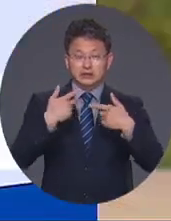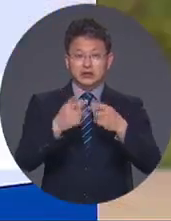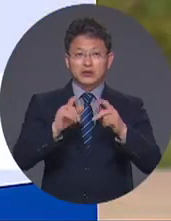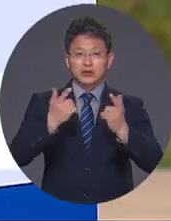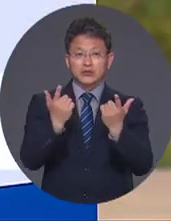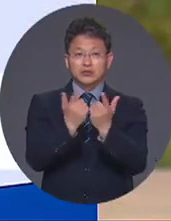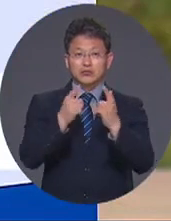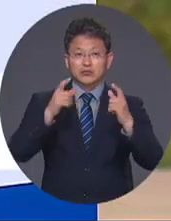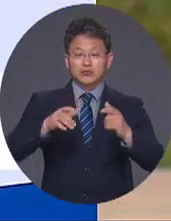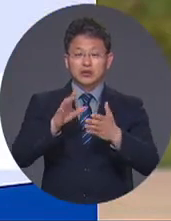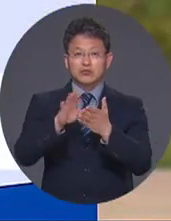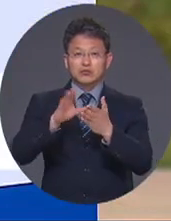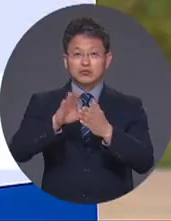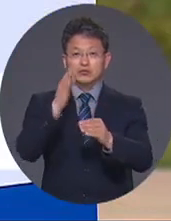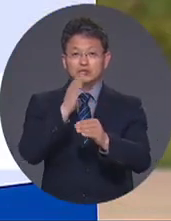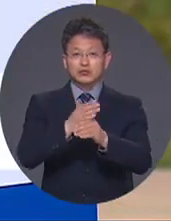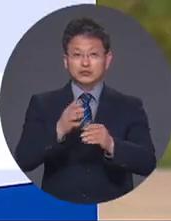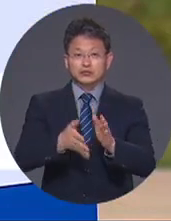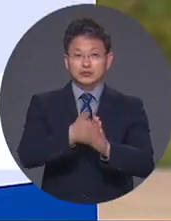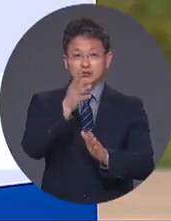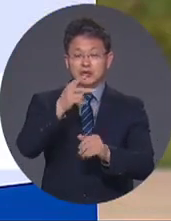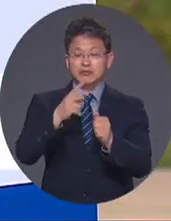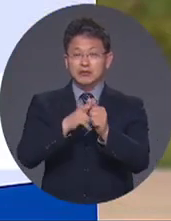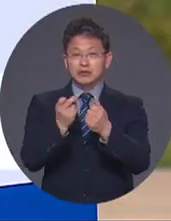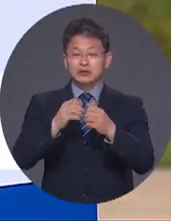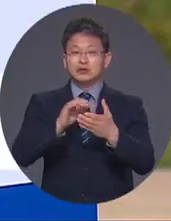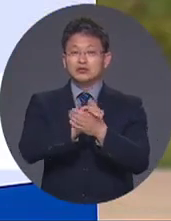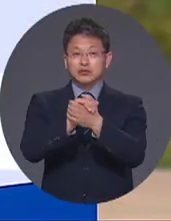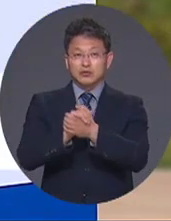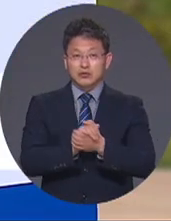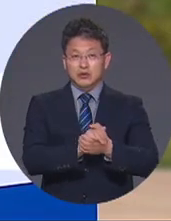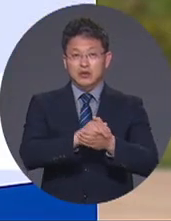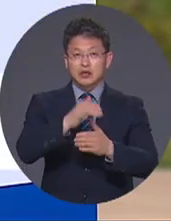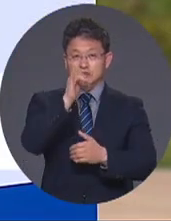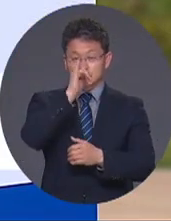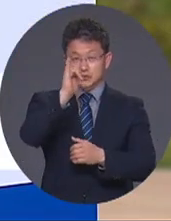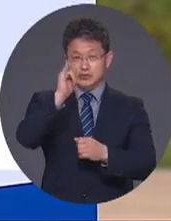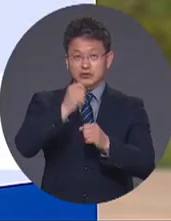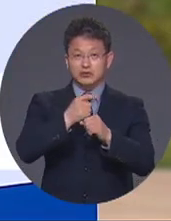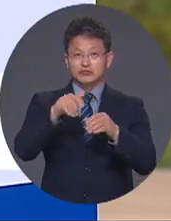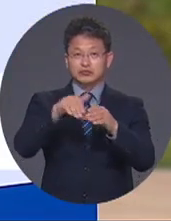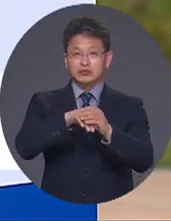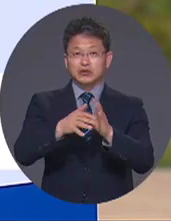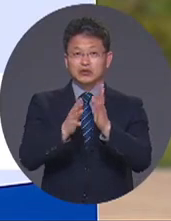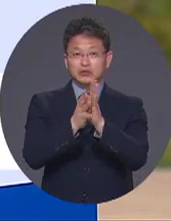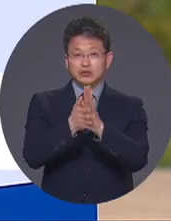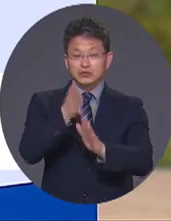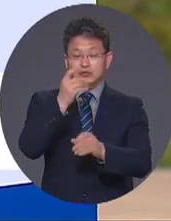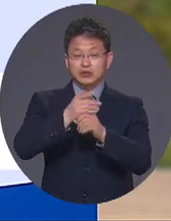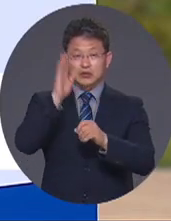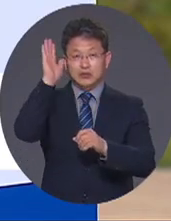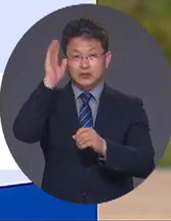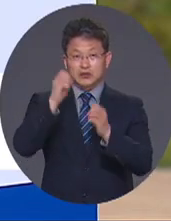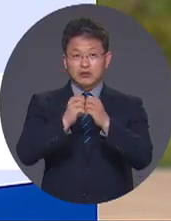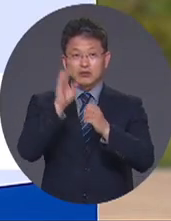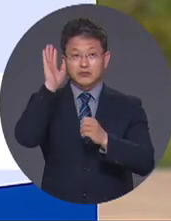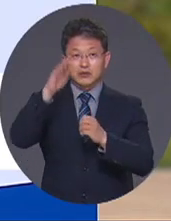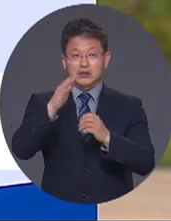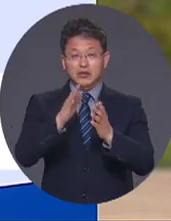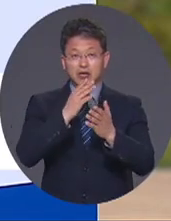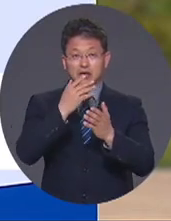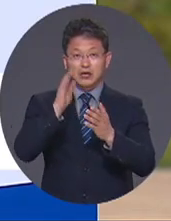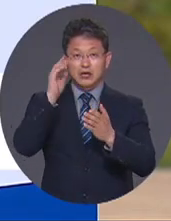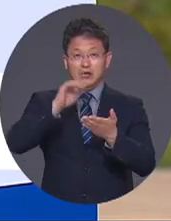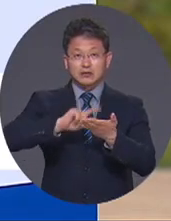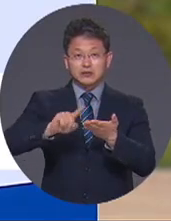동부가 물류중심 해양도시로, 마산은 조화롭고 품격 있는 문화도시로, 창원은 미래를 앞서가는